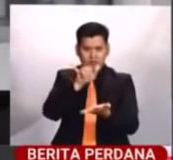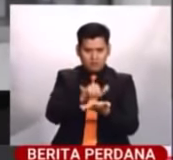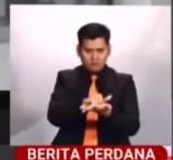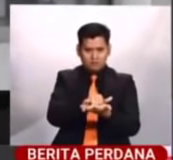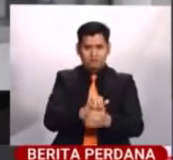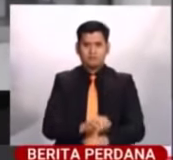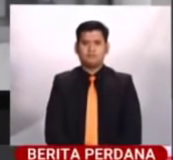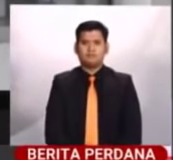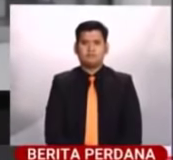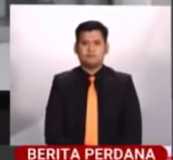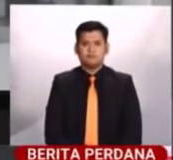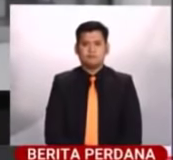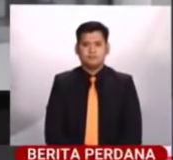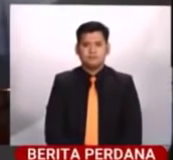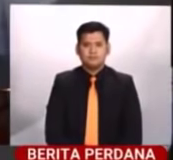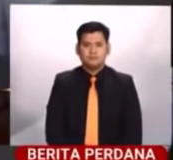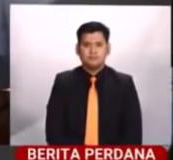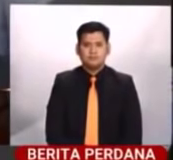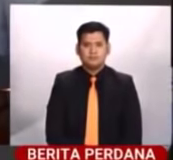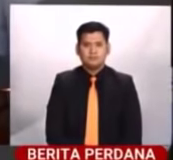jenayah tersebut.